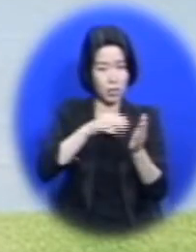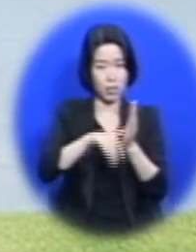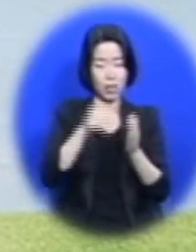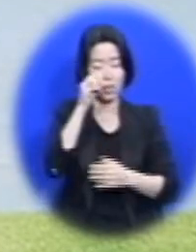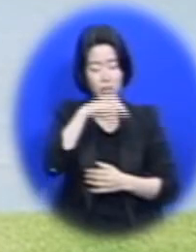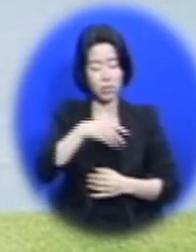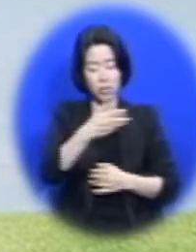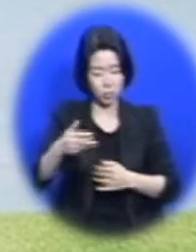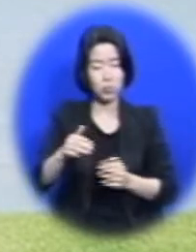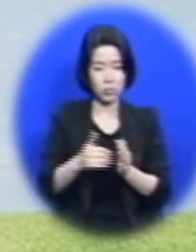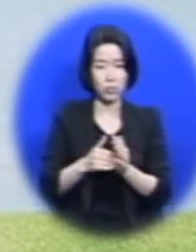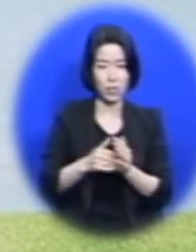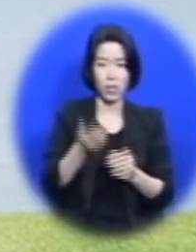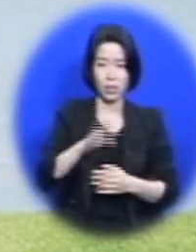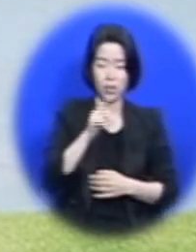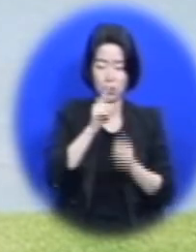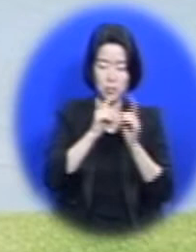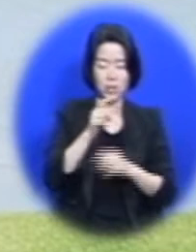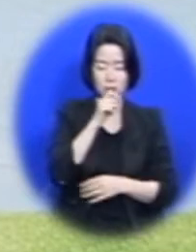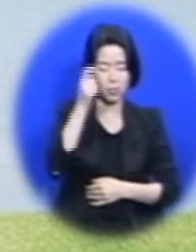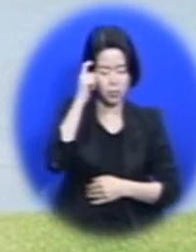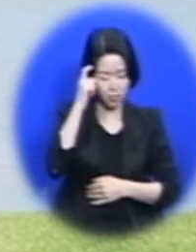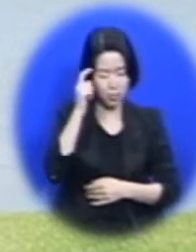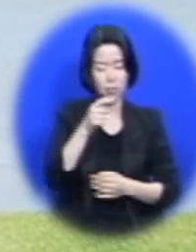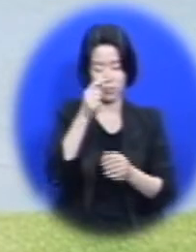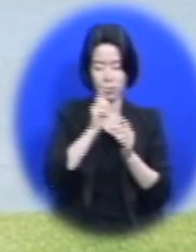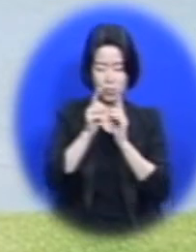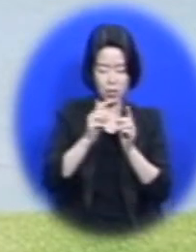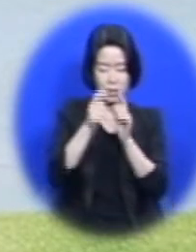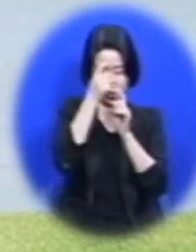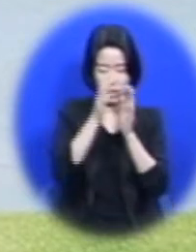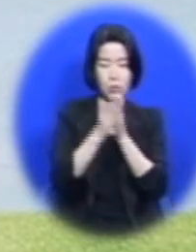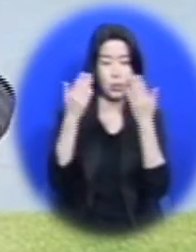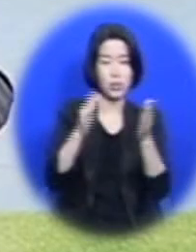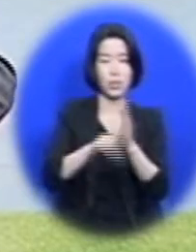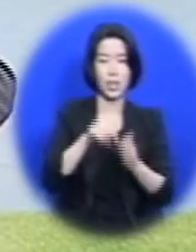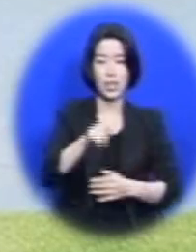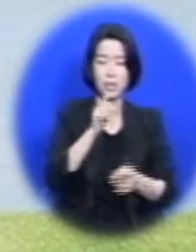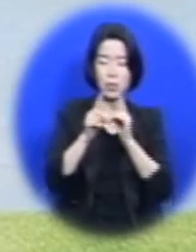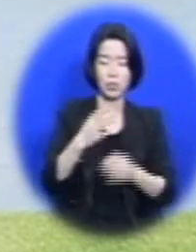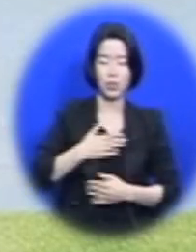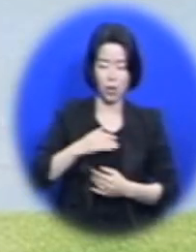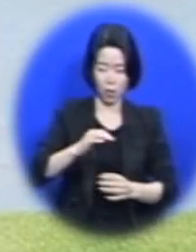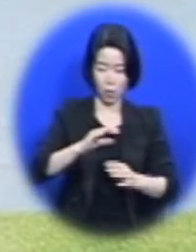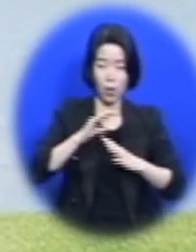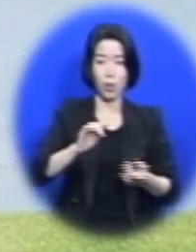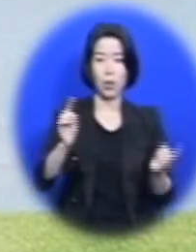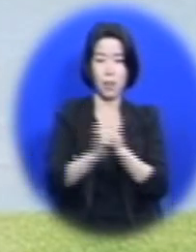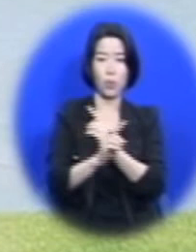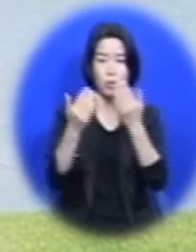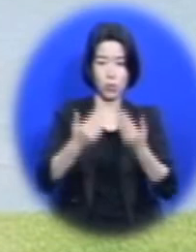지나갔습니다. 그러나 말씀을 묵상하고 말씀 기도를 하면서 이 말씀이 저를 놀라우게 바꾸는